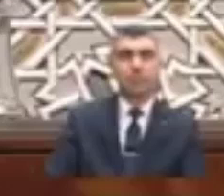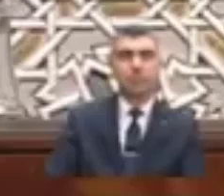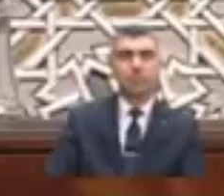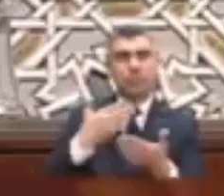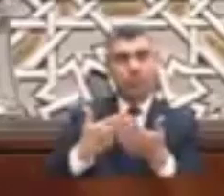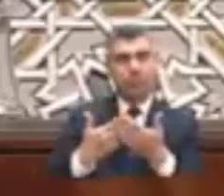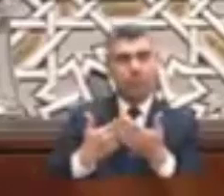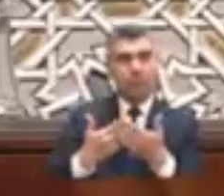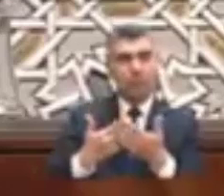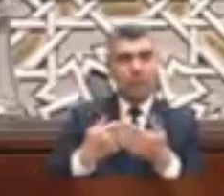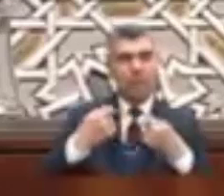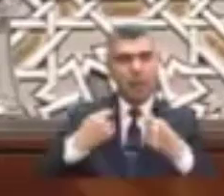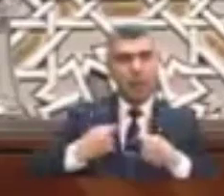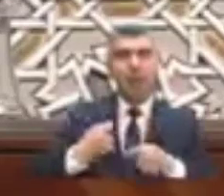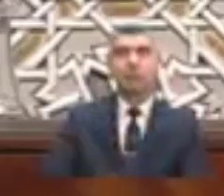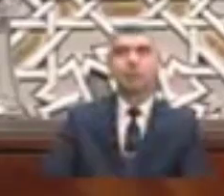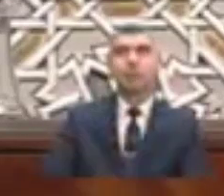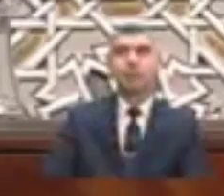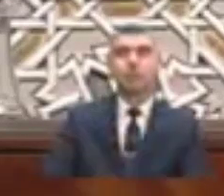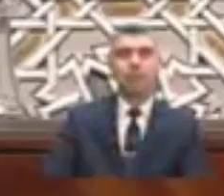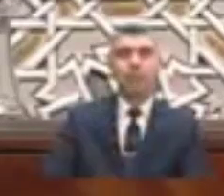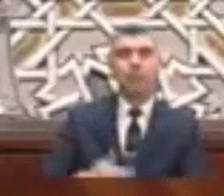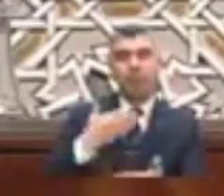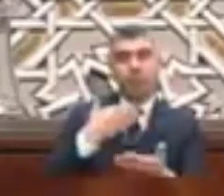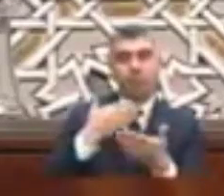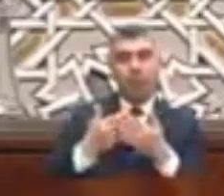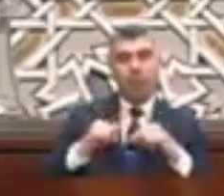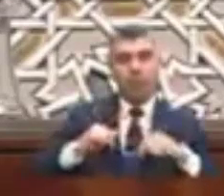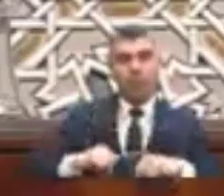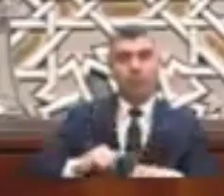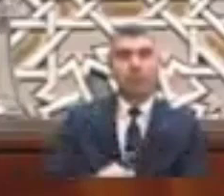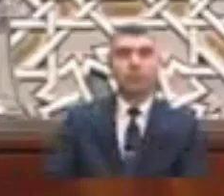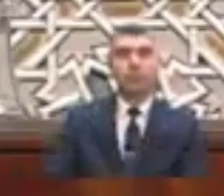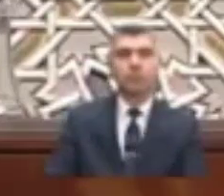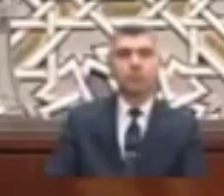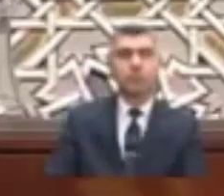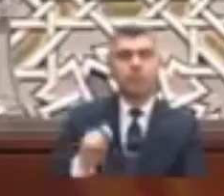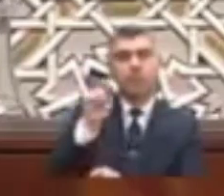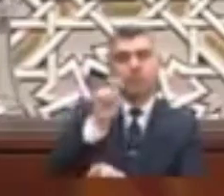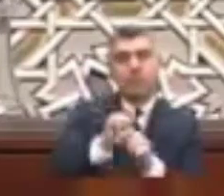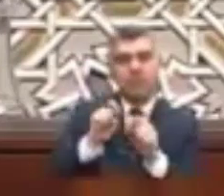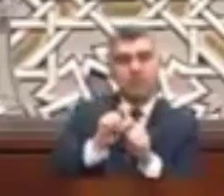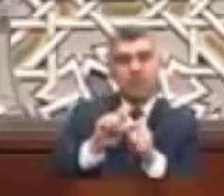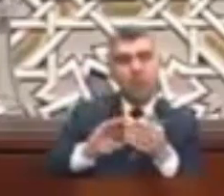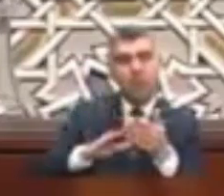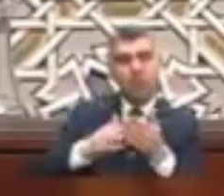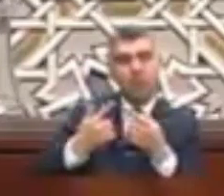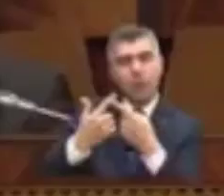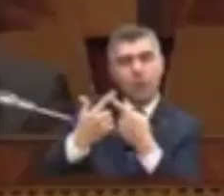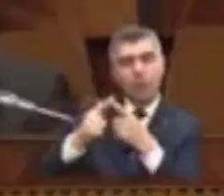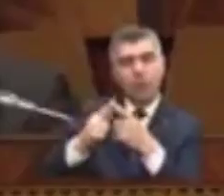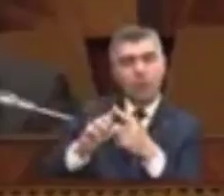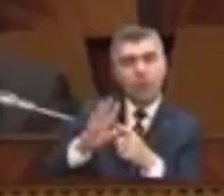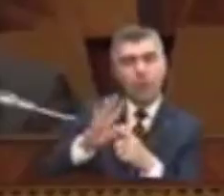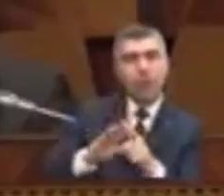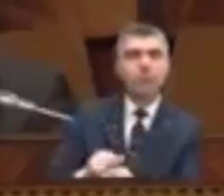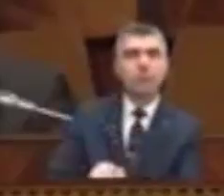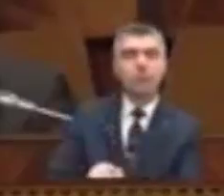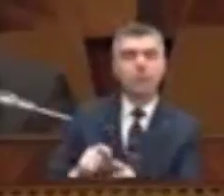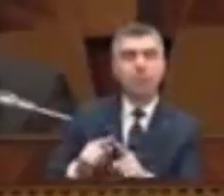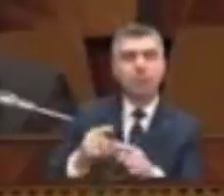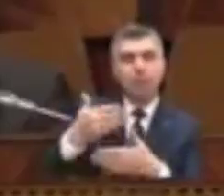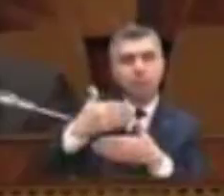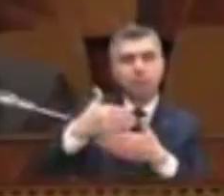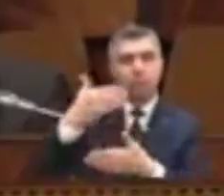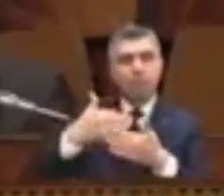شكرا السيد الرئيس السيد الوزير، رغم الجهود الكبيرة المبذولة في مجال